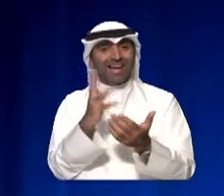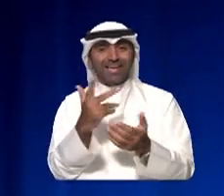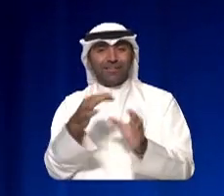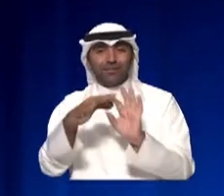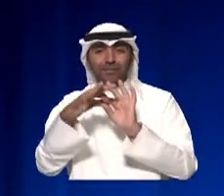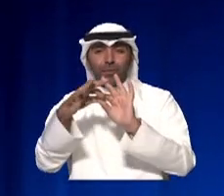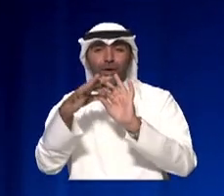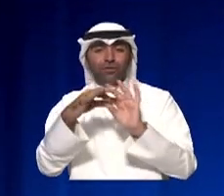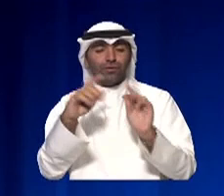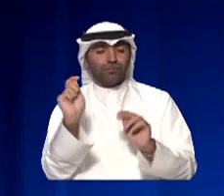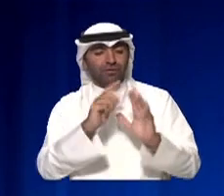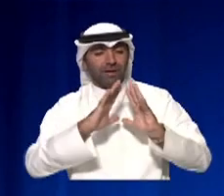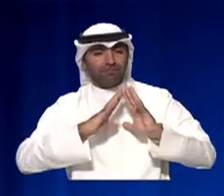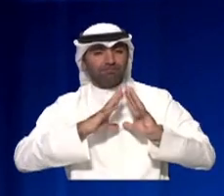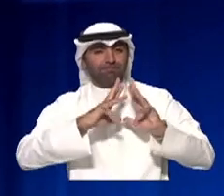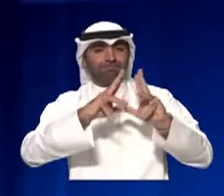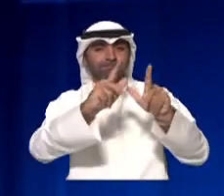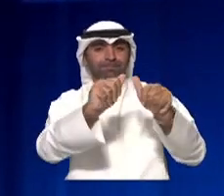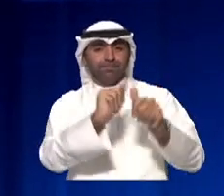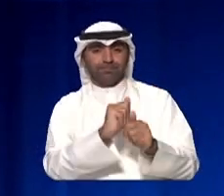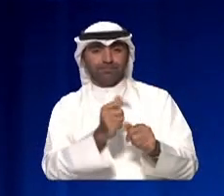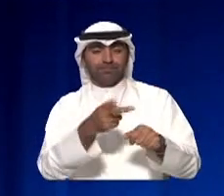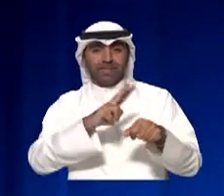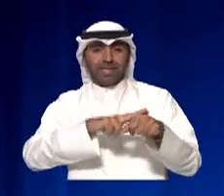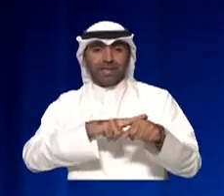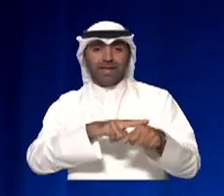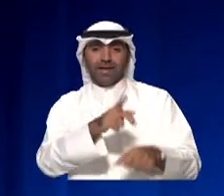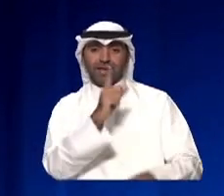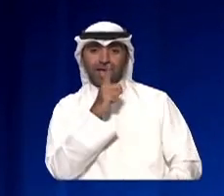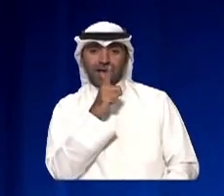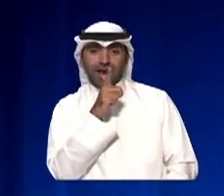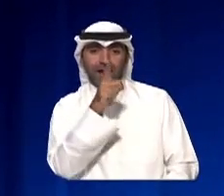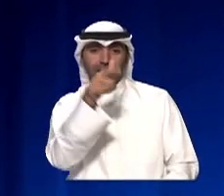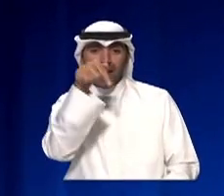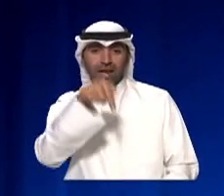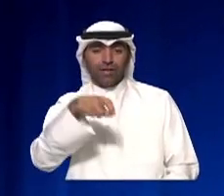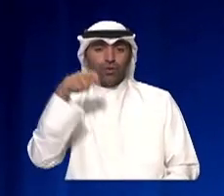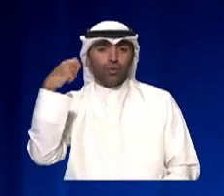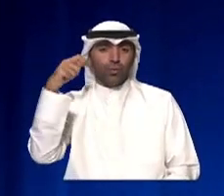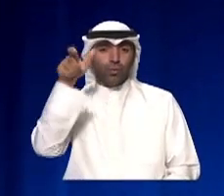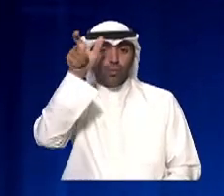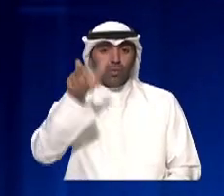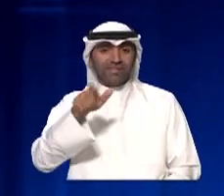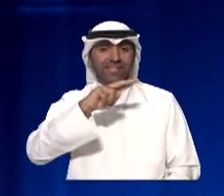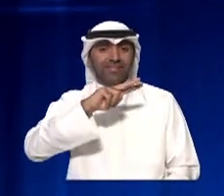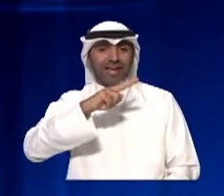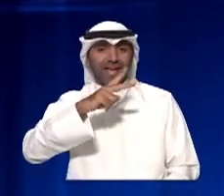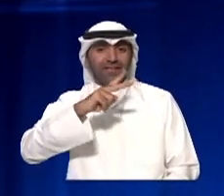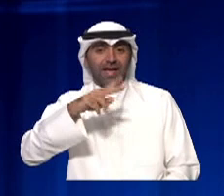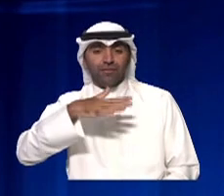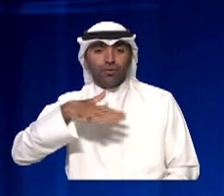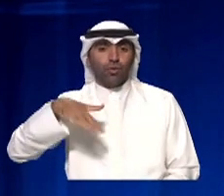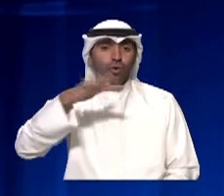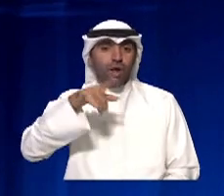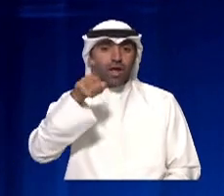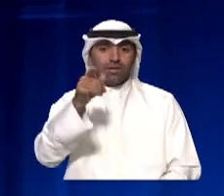لسرعة تنفيذ تلك المشاريع، على أن تكون الأولوية للمشاريع التي يكون